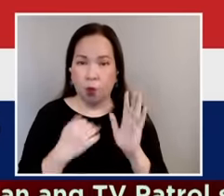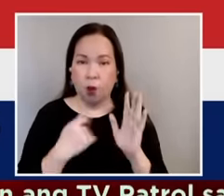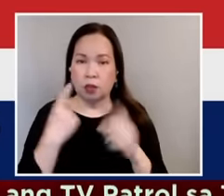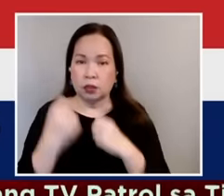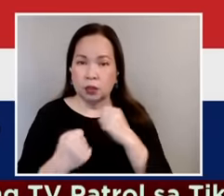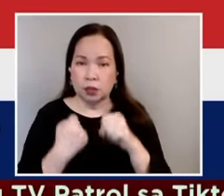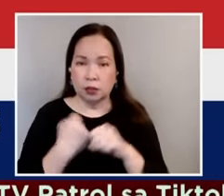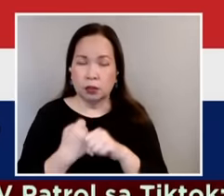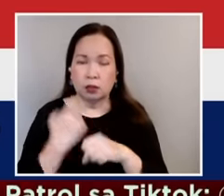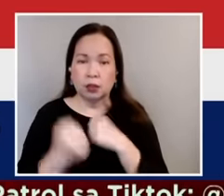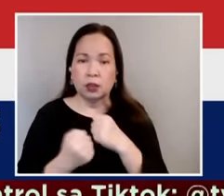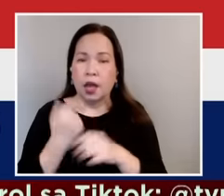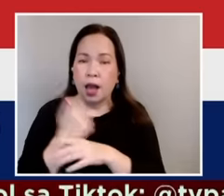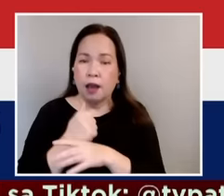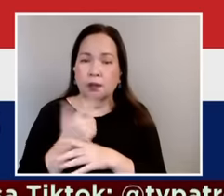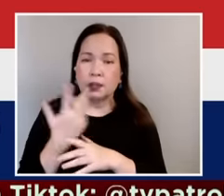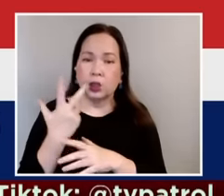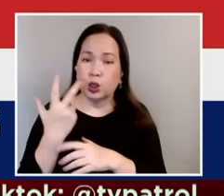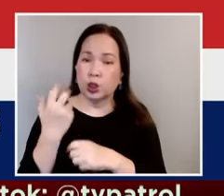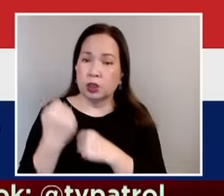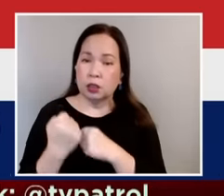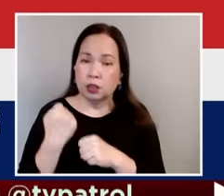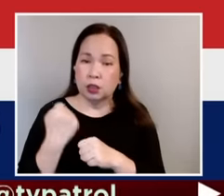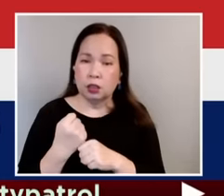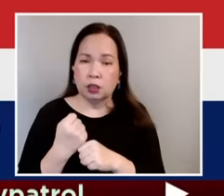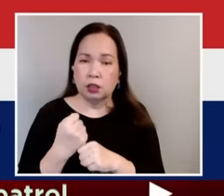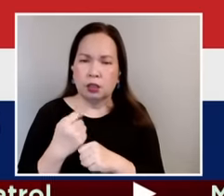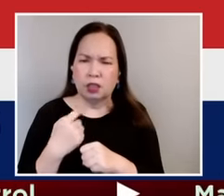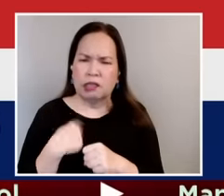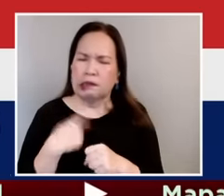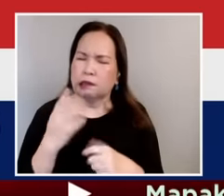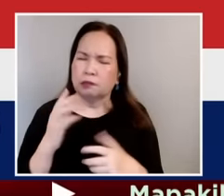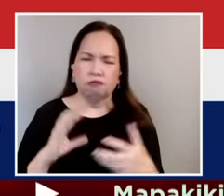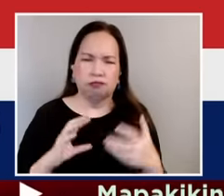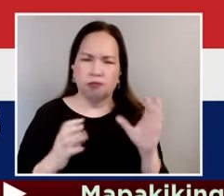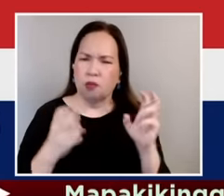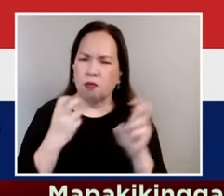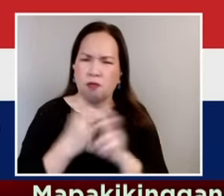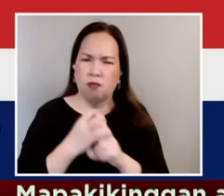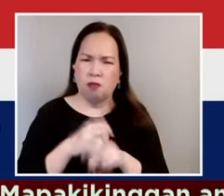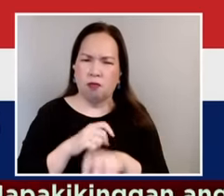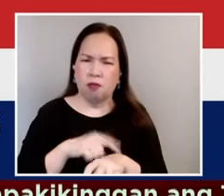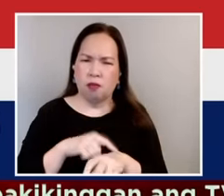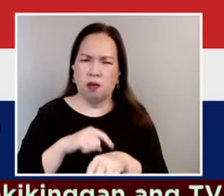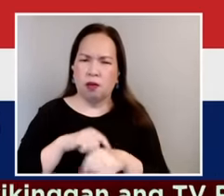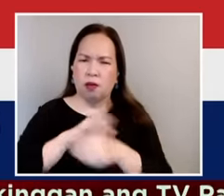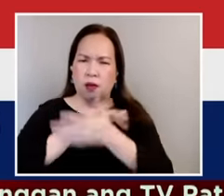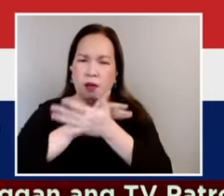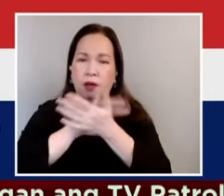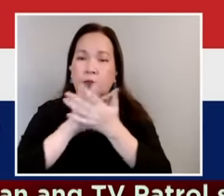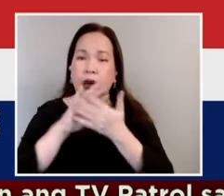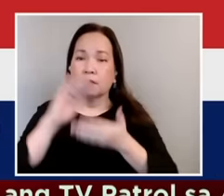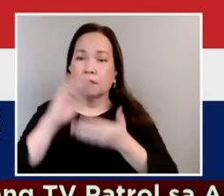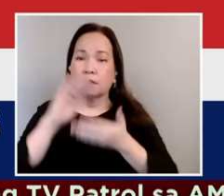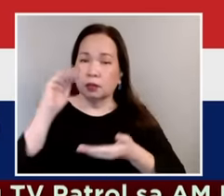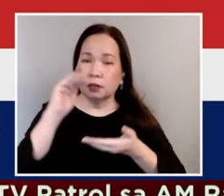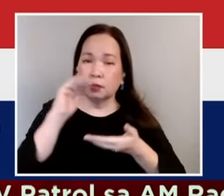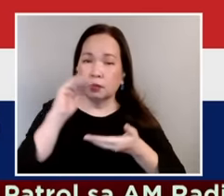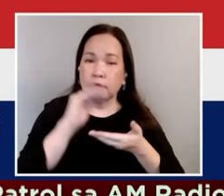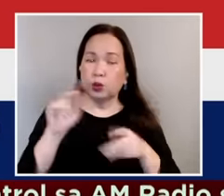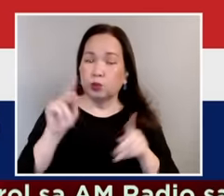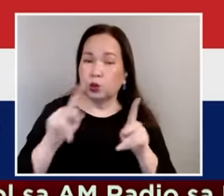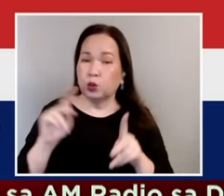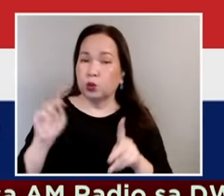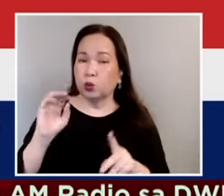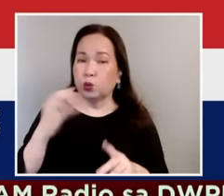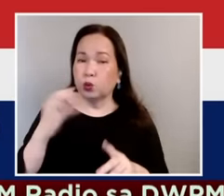the past 3 years, it was catastrophic during the year of the pandemic. The decline in the overall hunger percentage